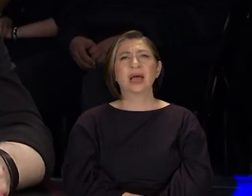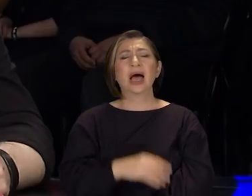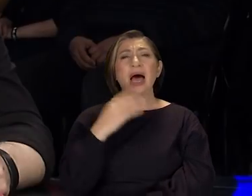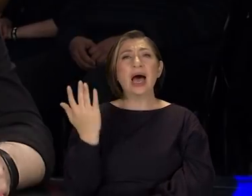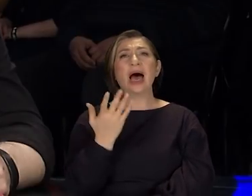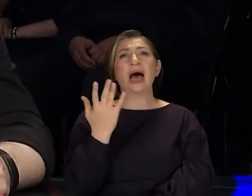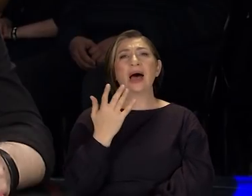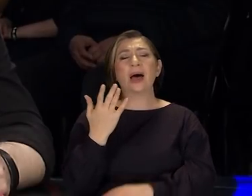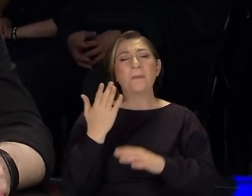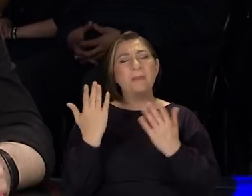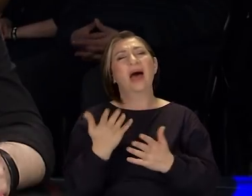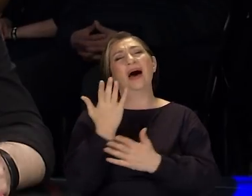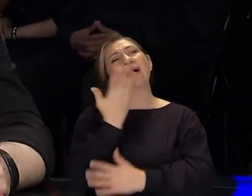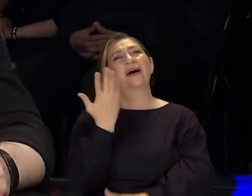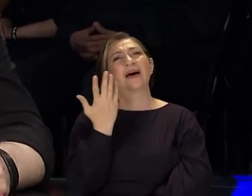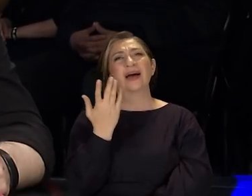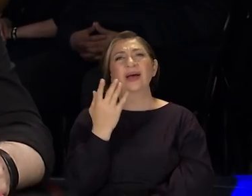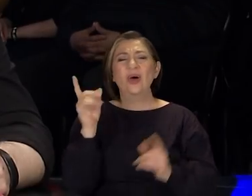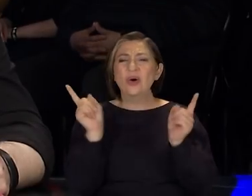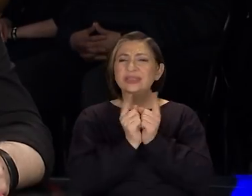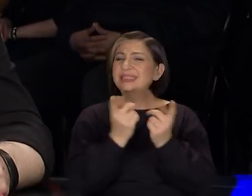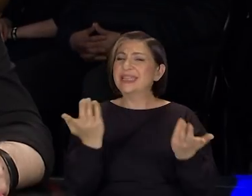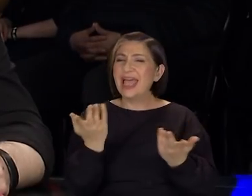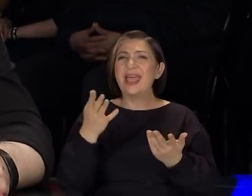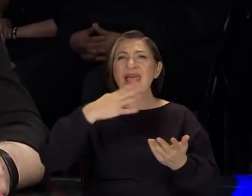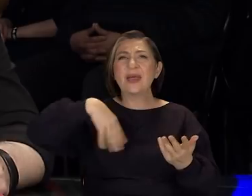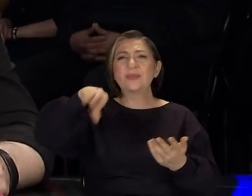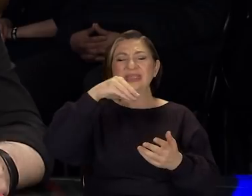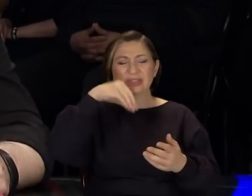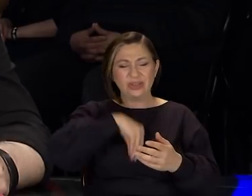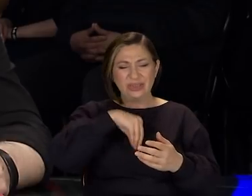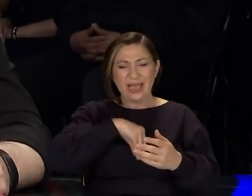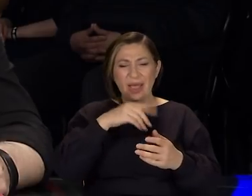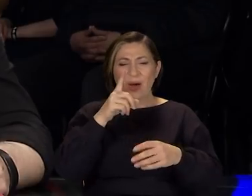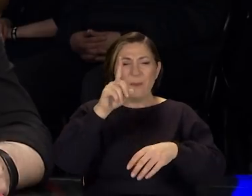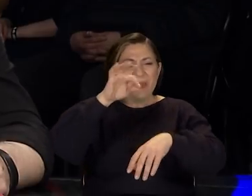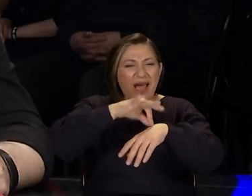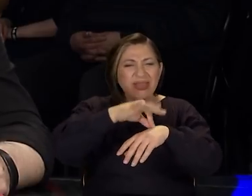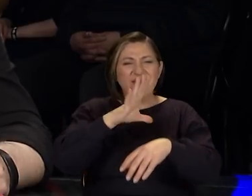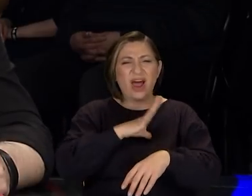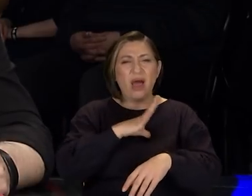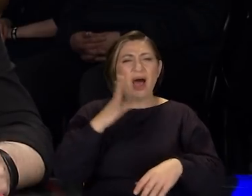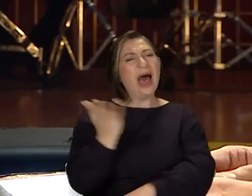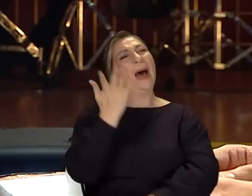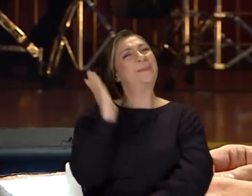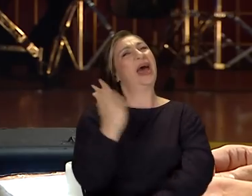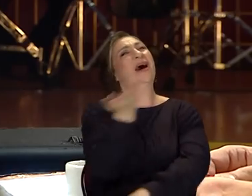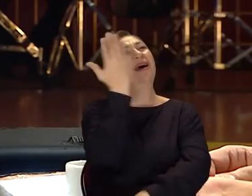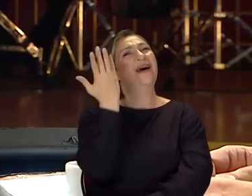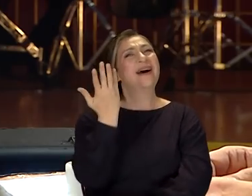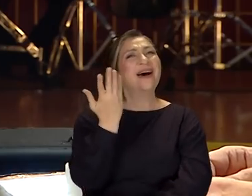Be Ah'ın özeti hepimizin içerisinde bir Ah Be Ah dediğimiz an var.